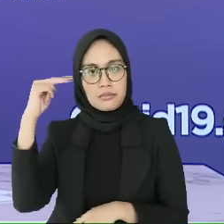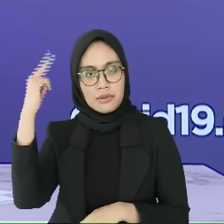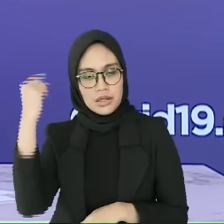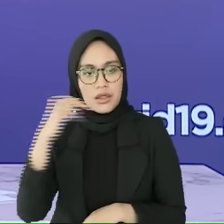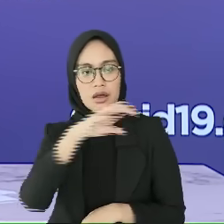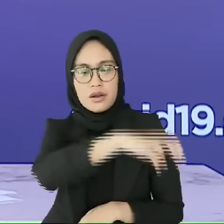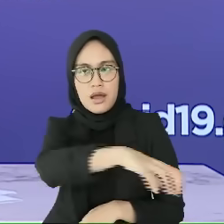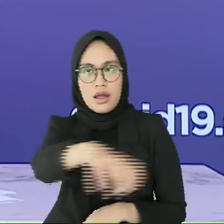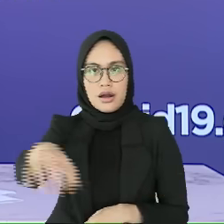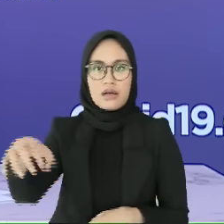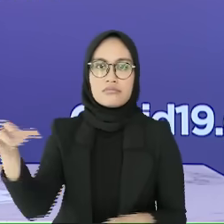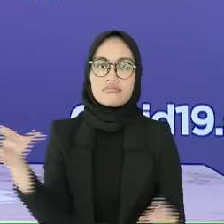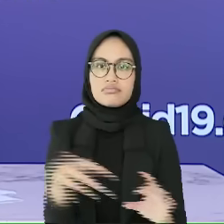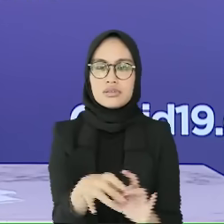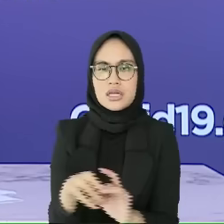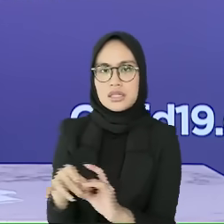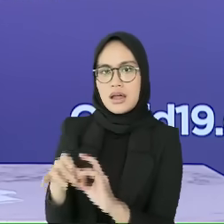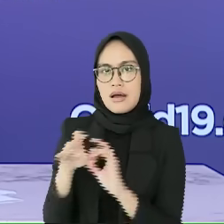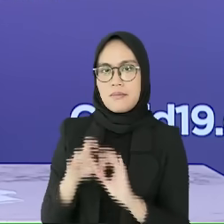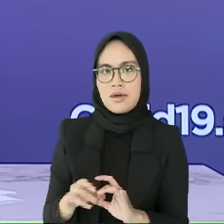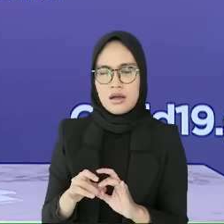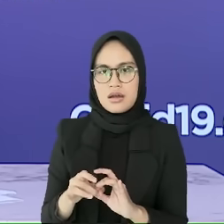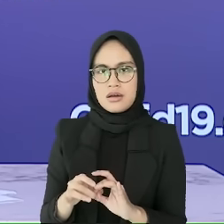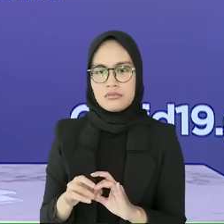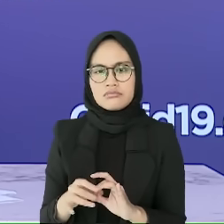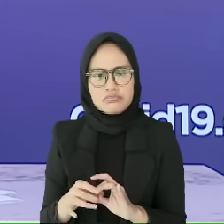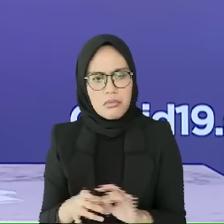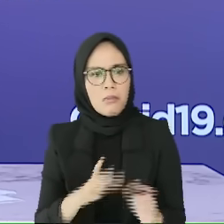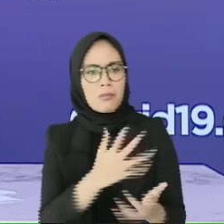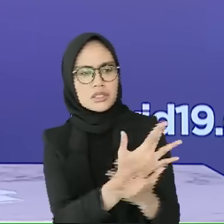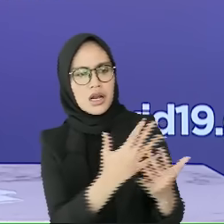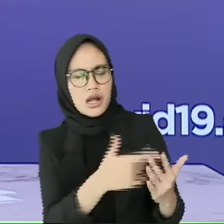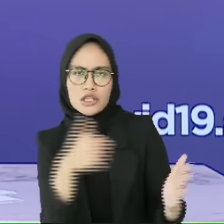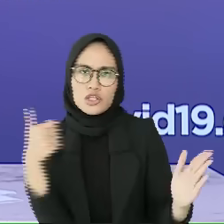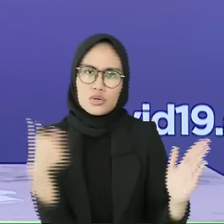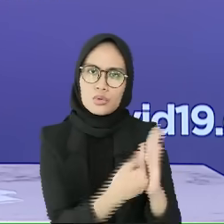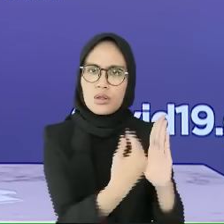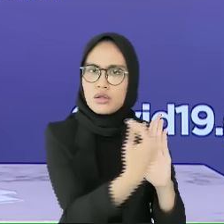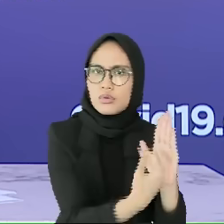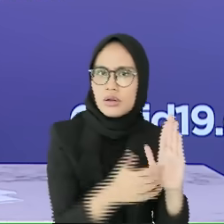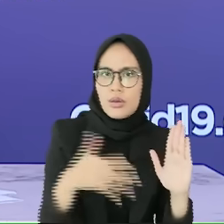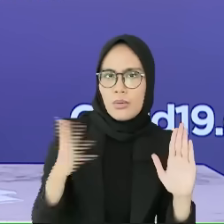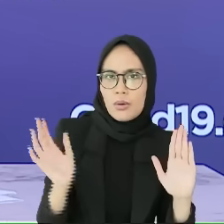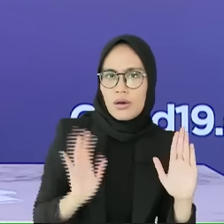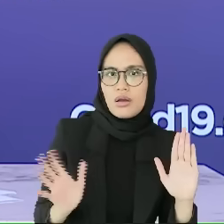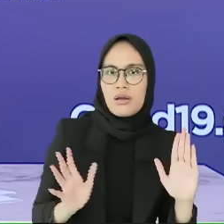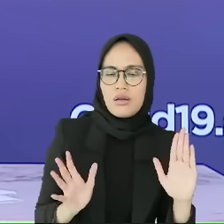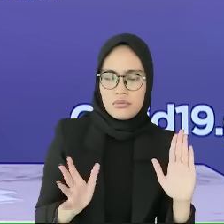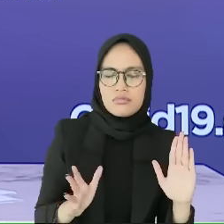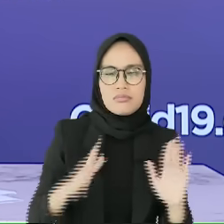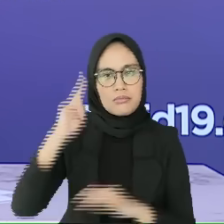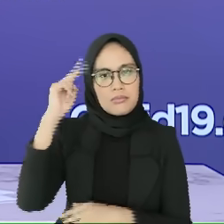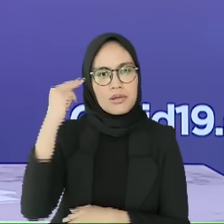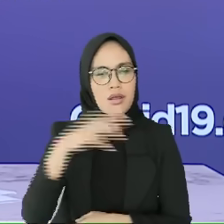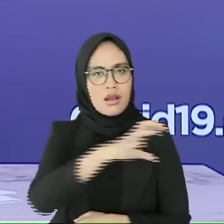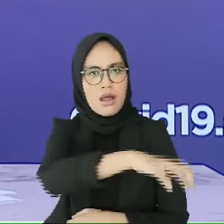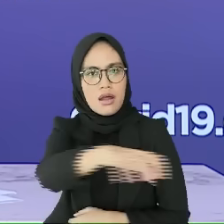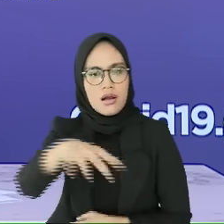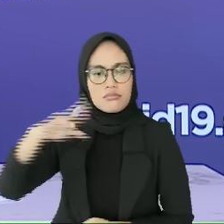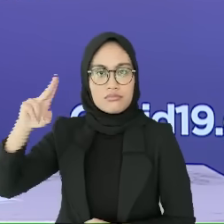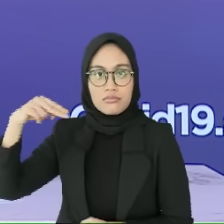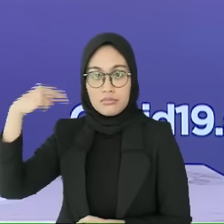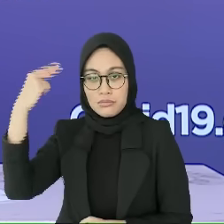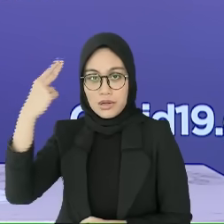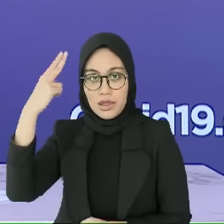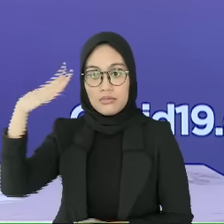daerah membantu memastikan target kepatuhan protokol kesehatan yang ditetapkan pemerintah pusat dapat dijalankan dengan baik